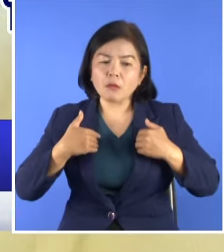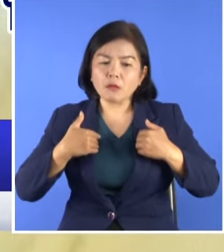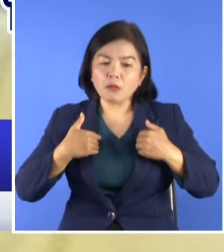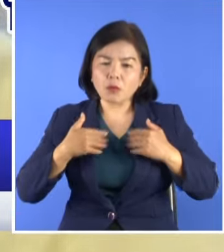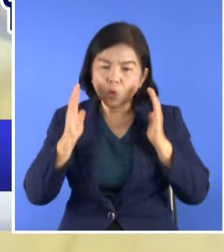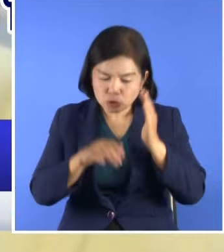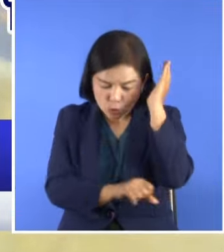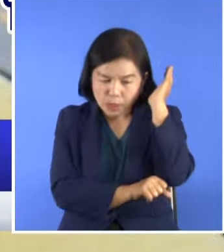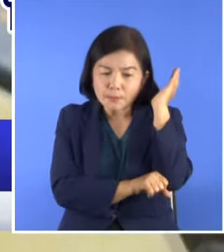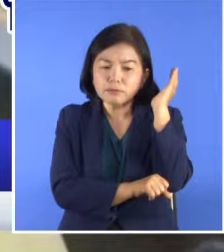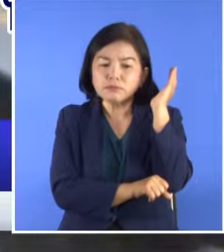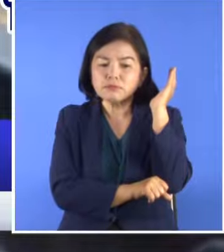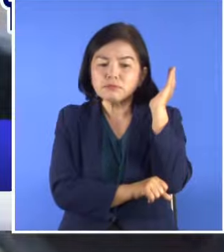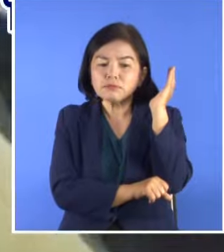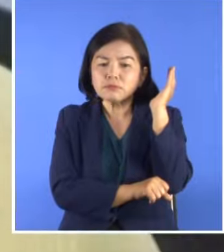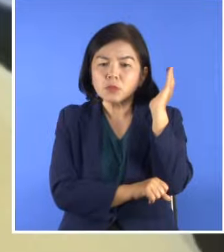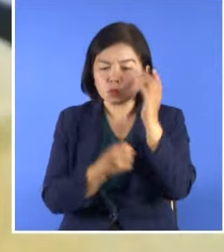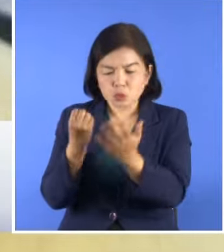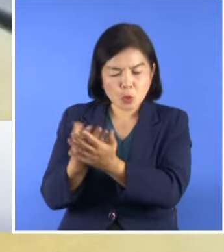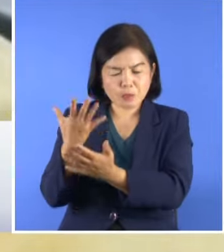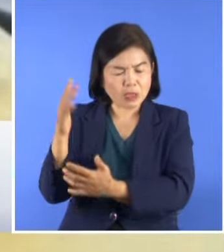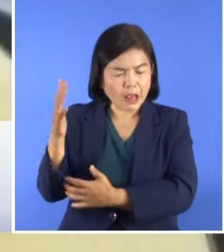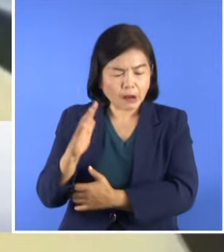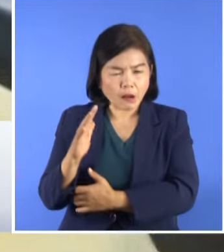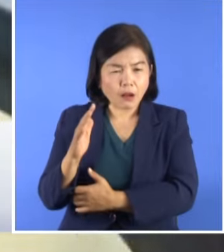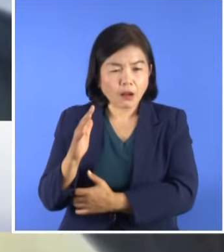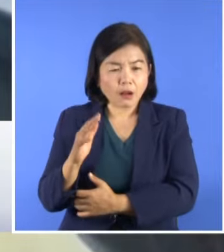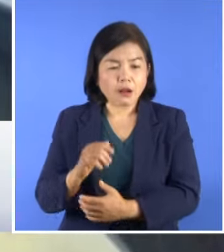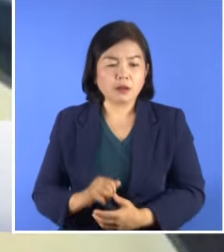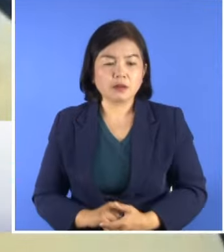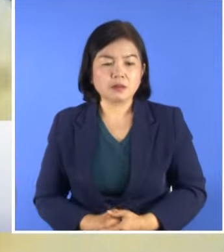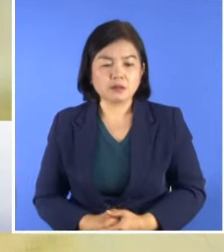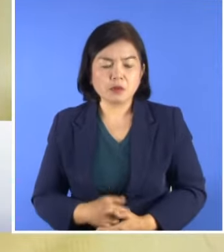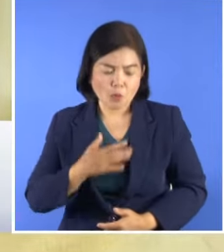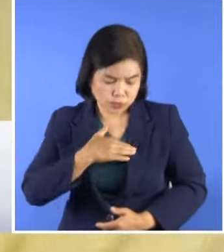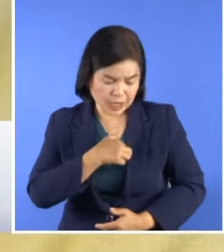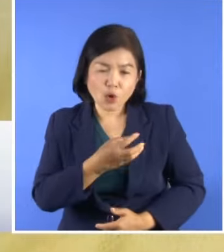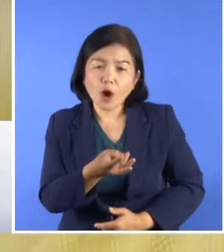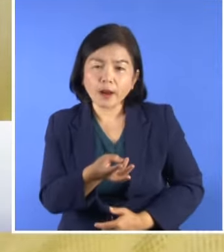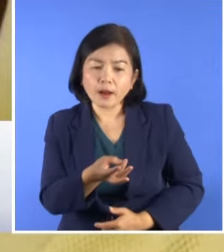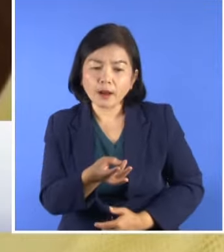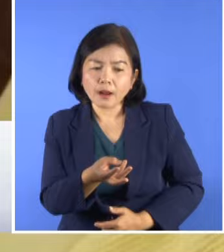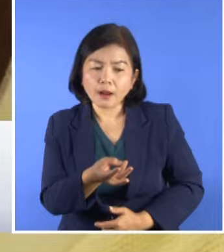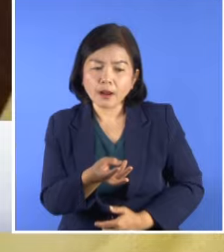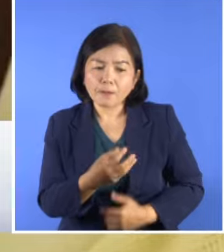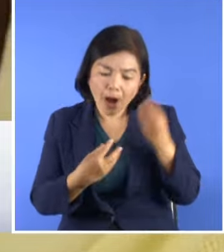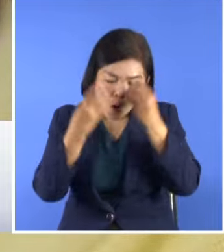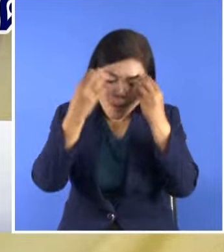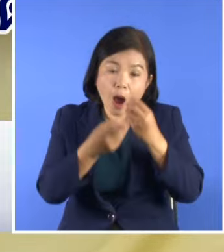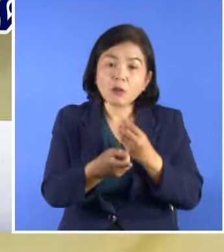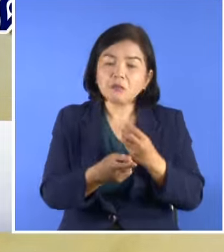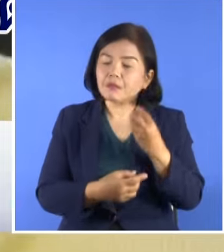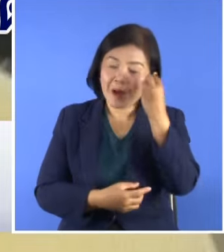ะครับผมไม่ใช่คนรวยครับผมก็น้อยใจครับ ตาเมาป่ะ ไม่เมาหรอก